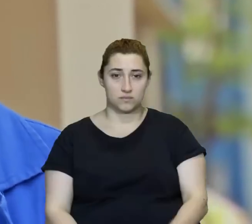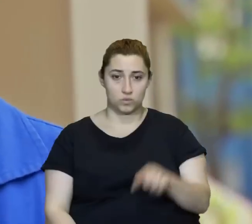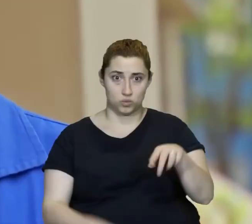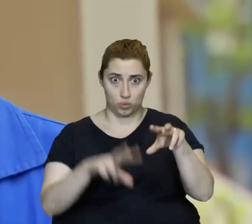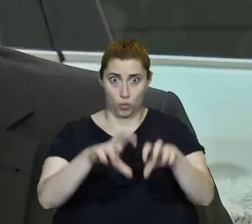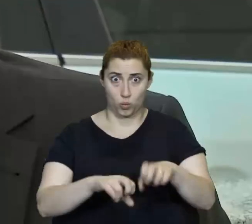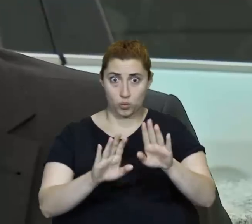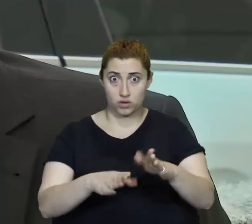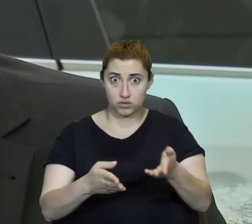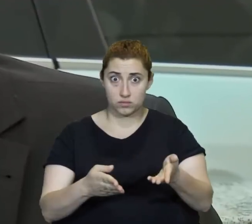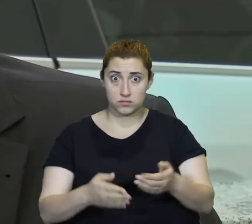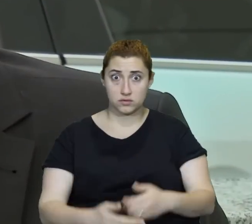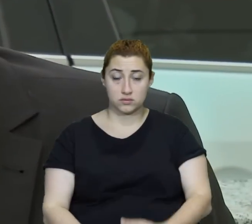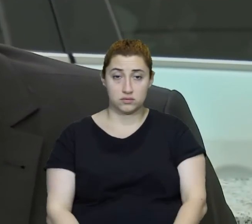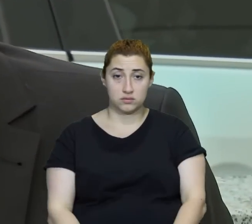Oturacak mısın burada böyle?